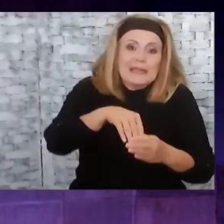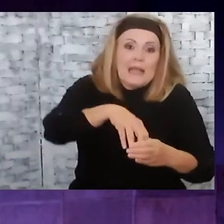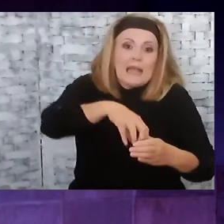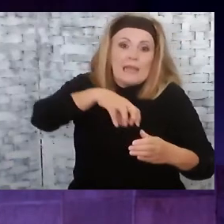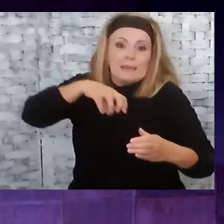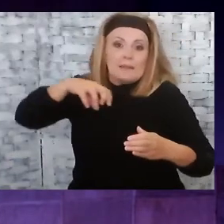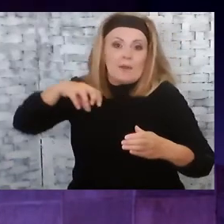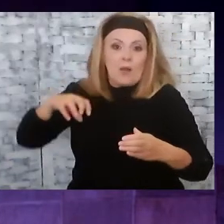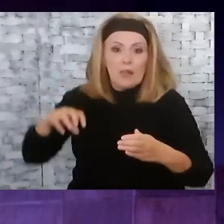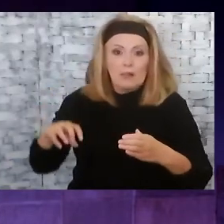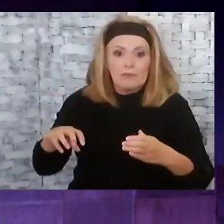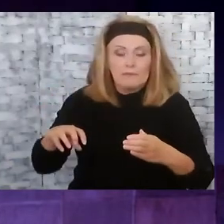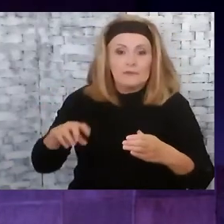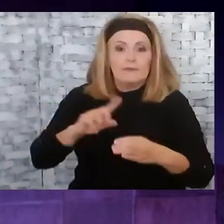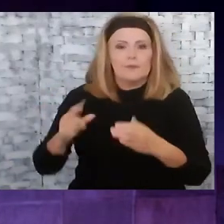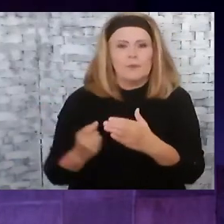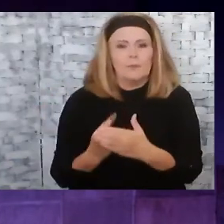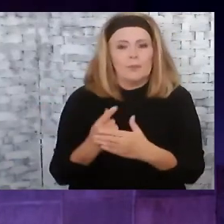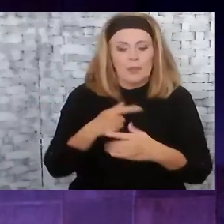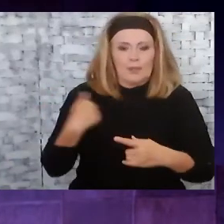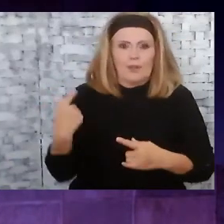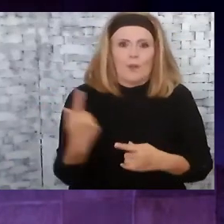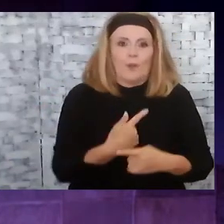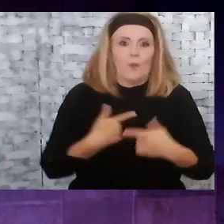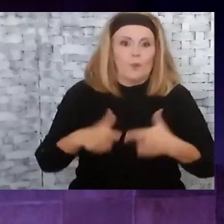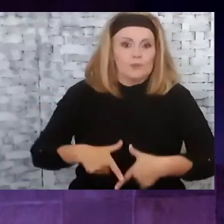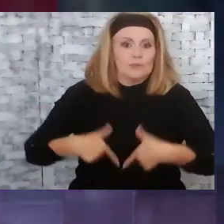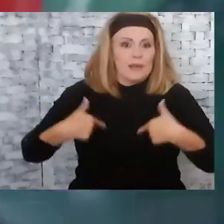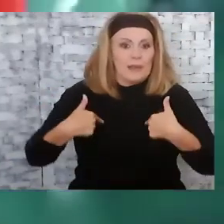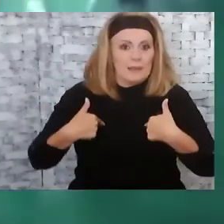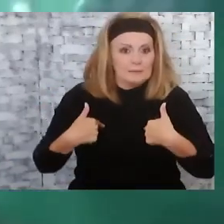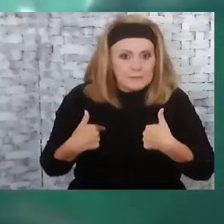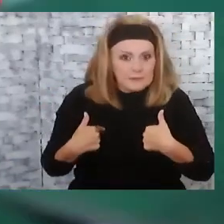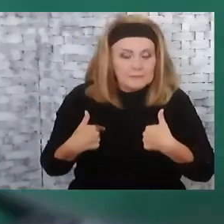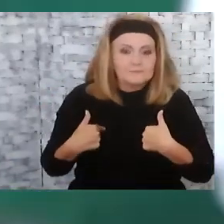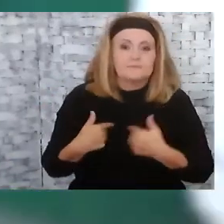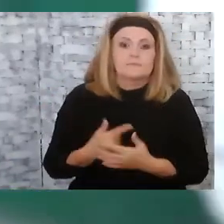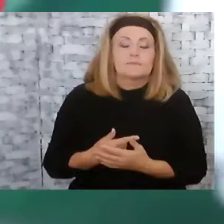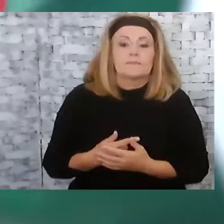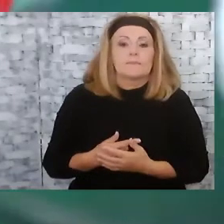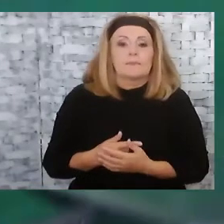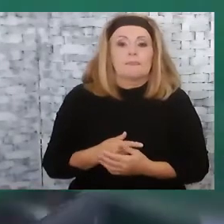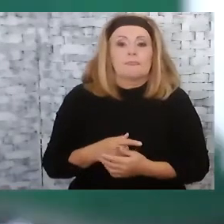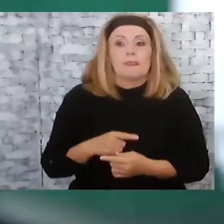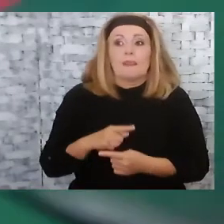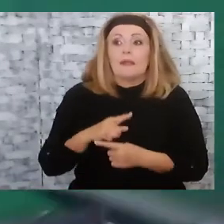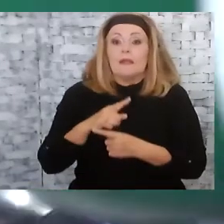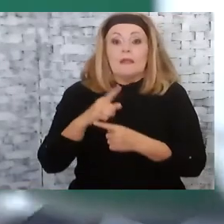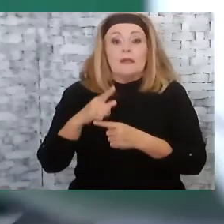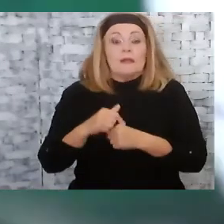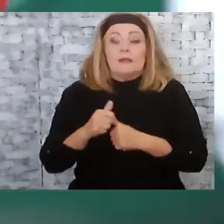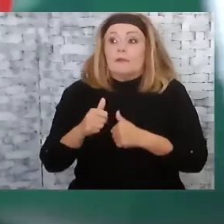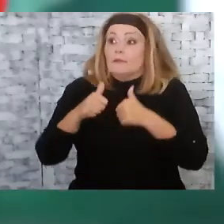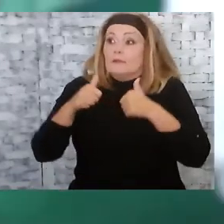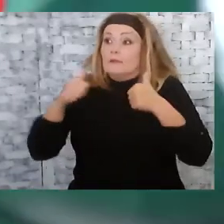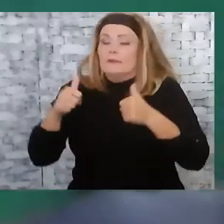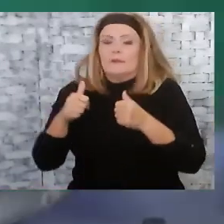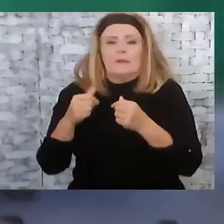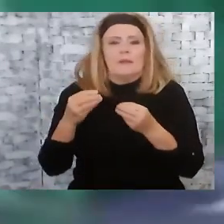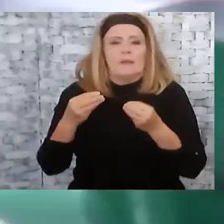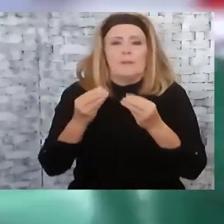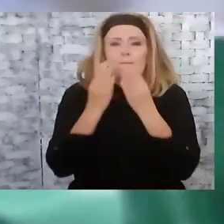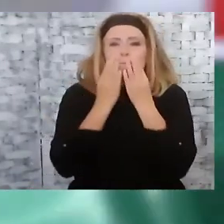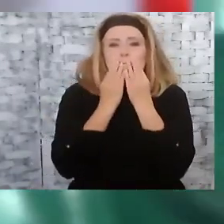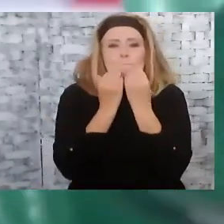my lewe aan die gang is op hierdie oomblik. The lots of precious metals are weighed and